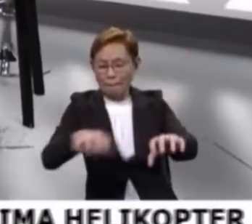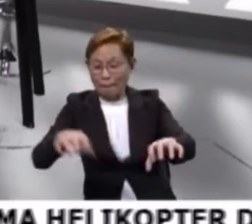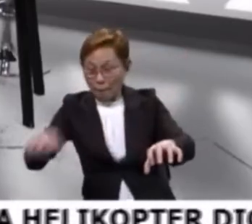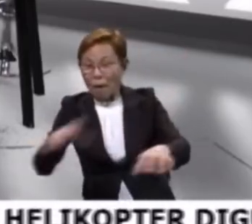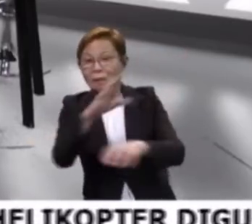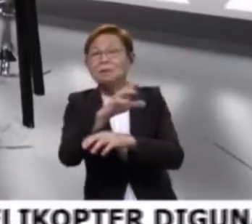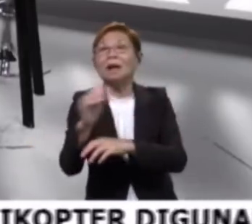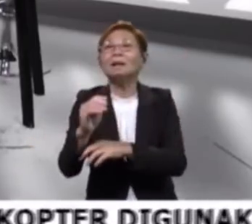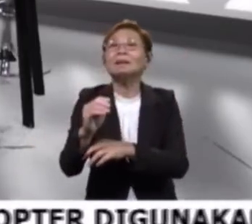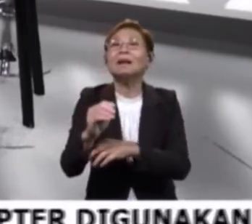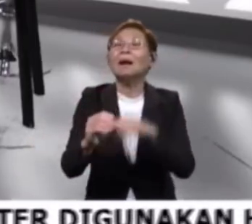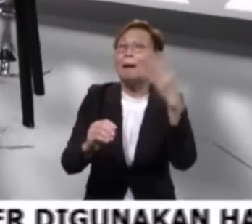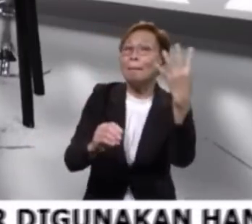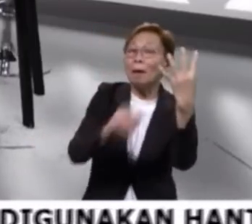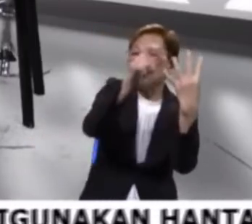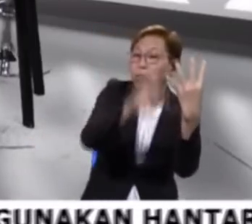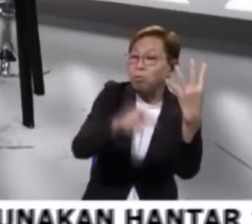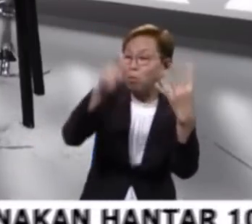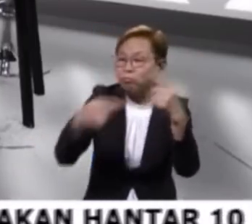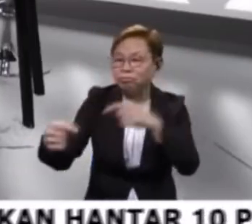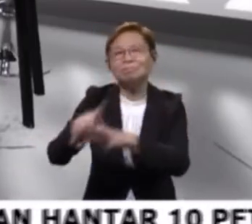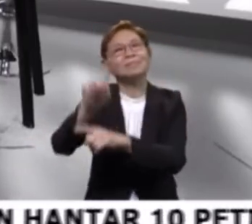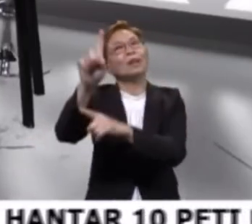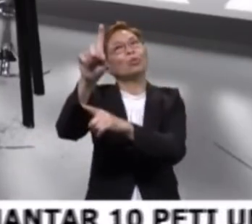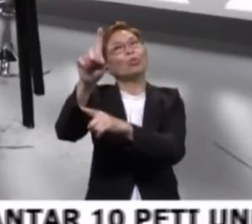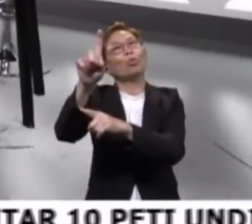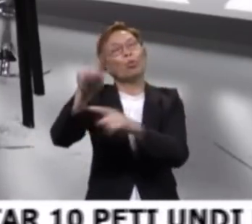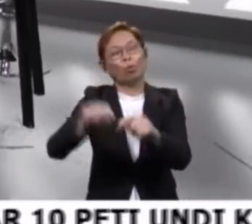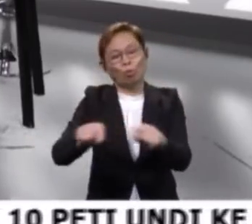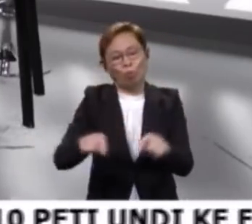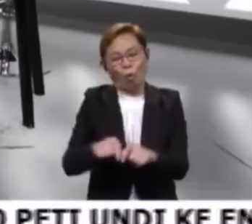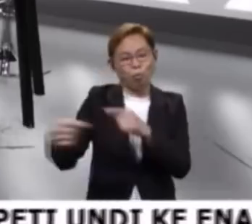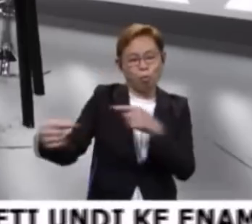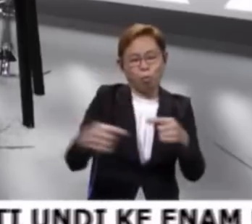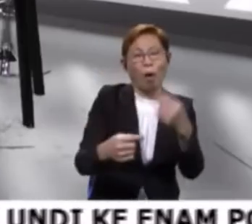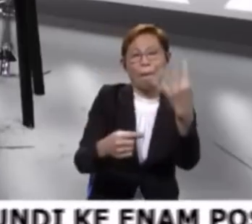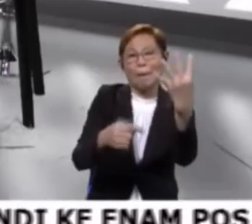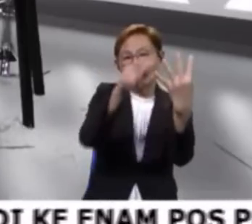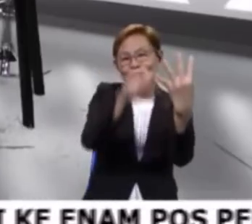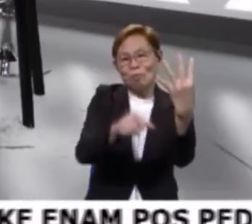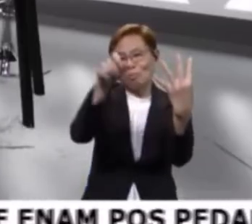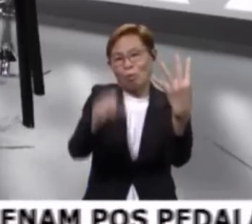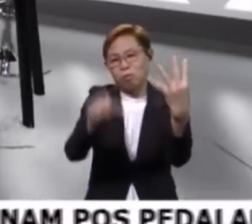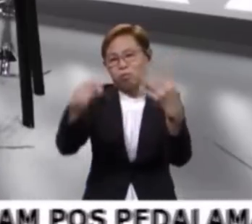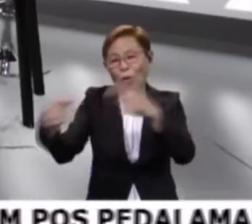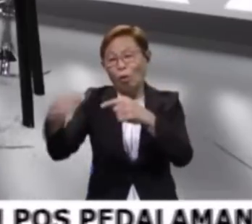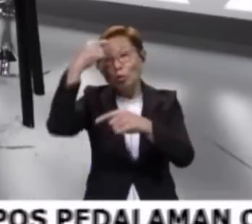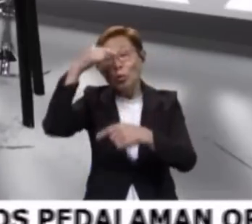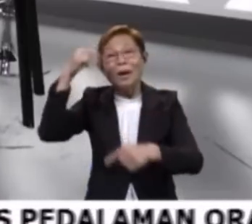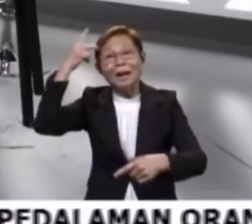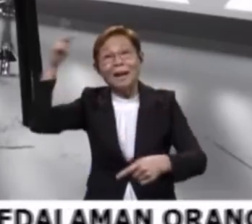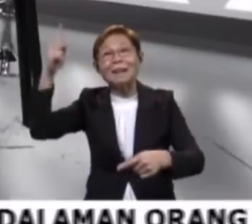dan juga 4 penjuru ada satu kawasan yang melibatkan pertemuan 47 itu